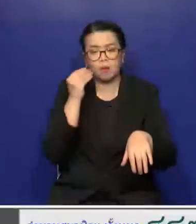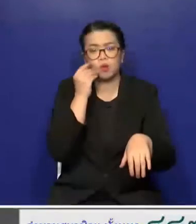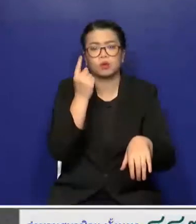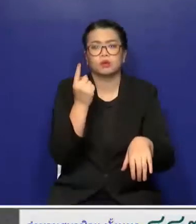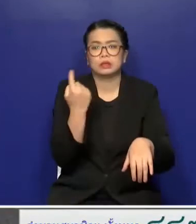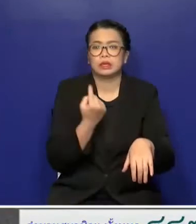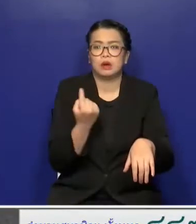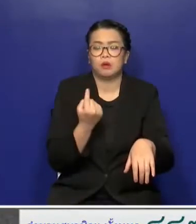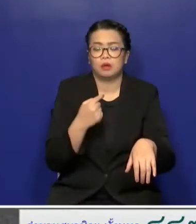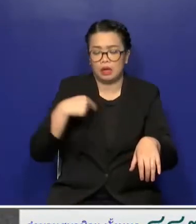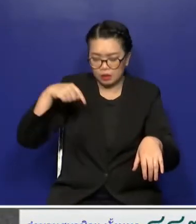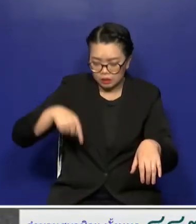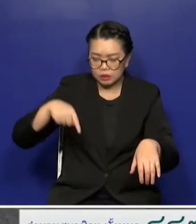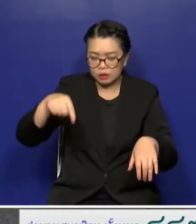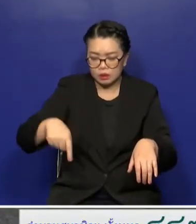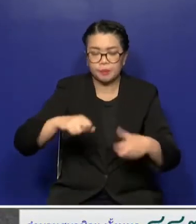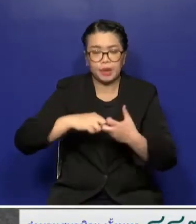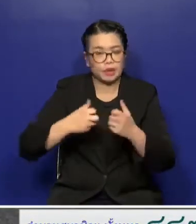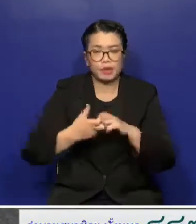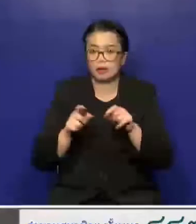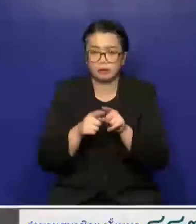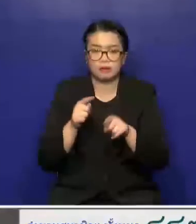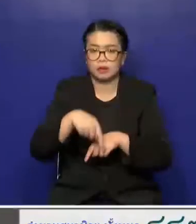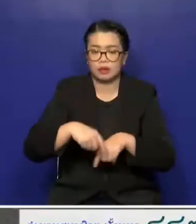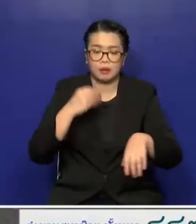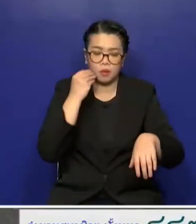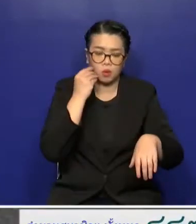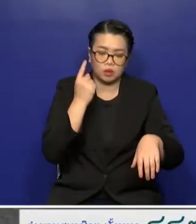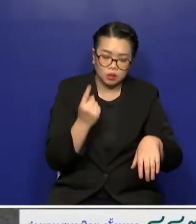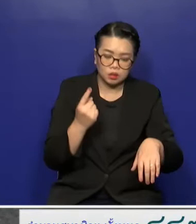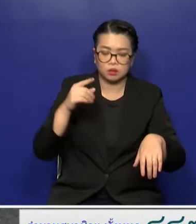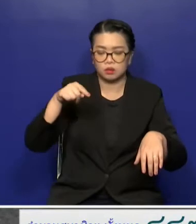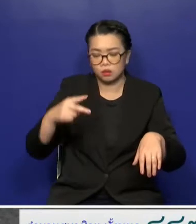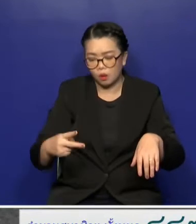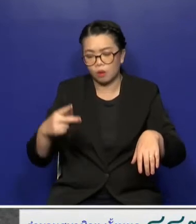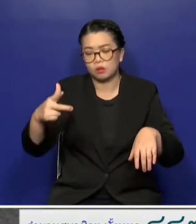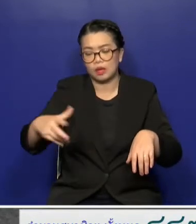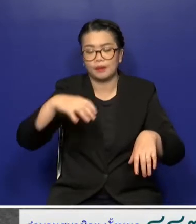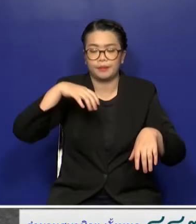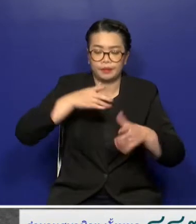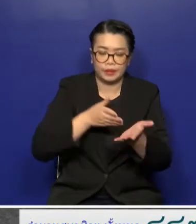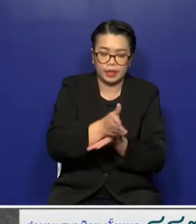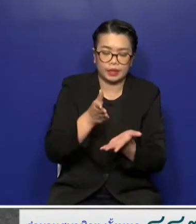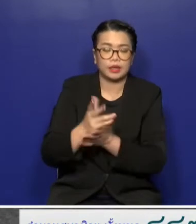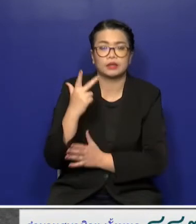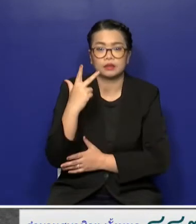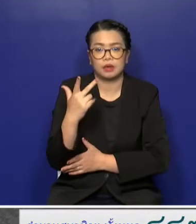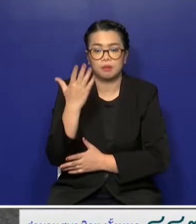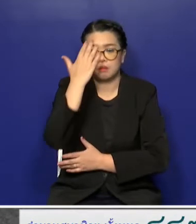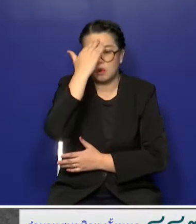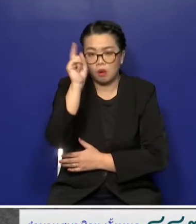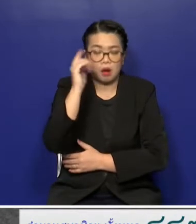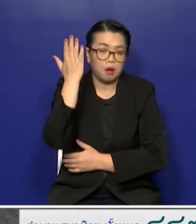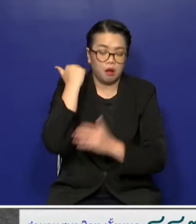องแต่จากเหการน้ำท่วมเน้อต้นปีที่ผ่านมา มกราศที่ผ่านมามวนน้ำจำนวมหาศาส